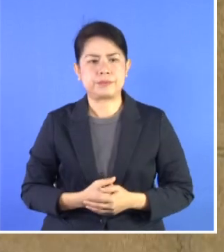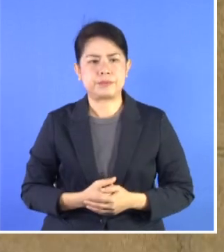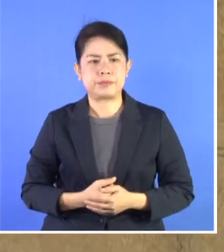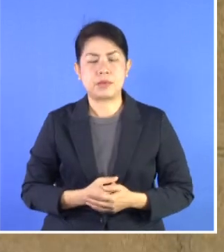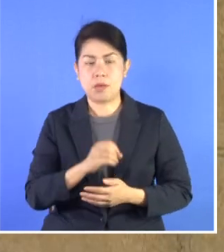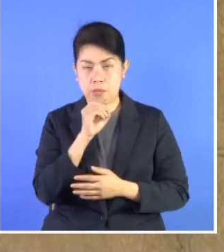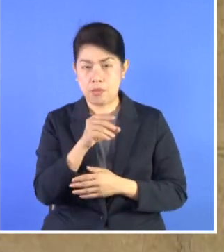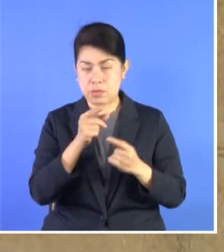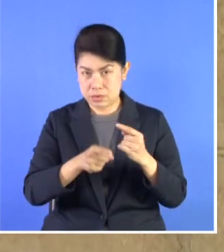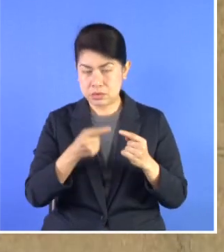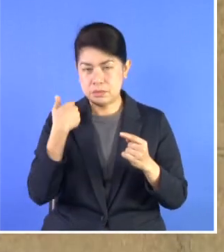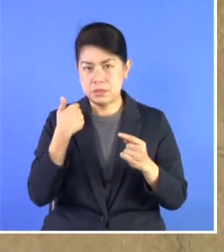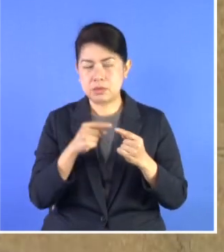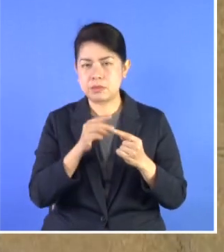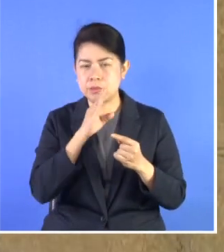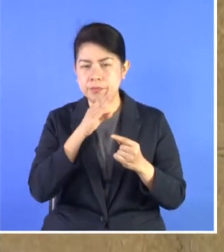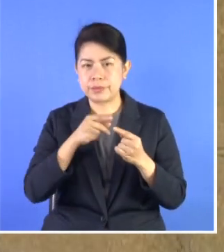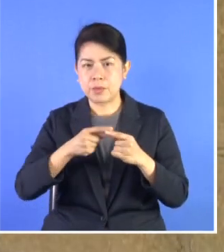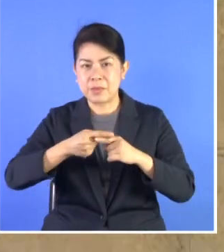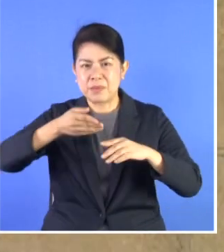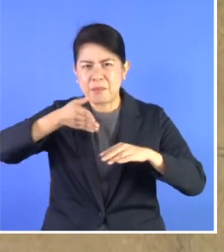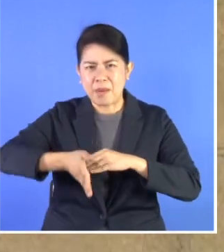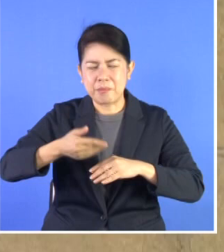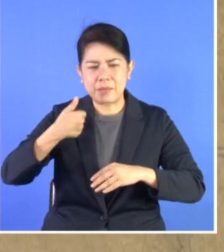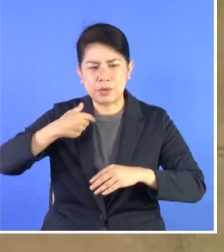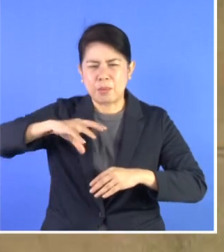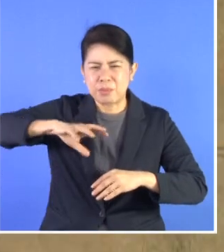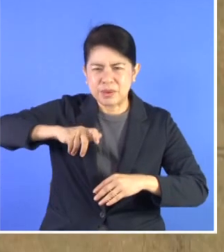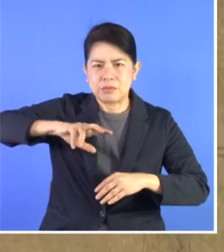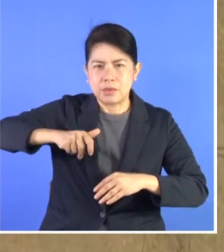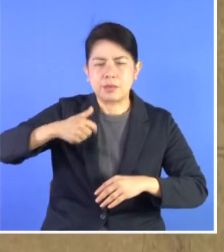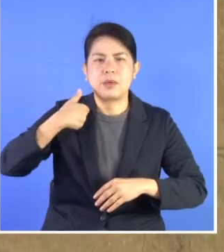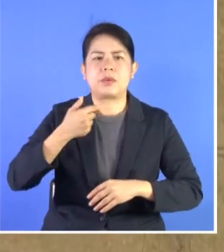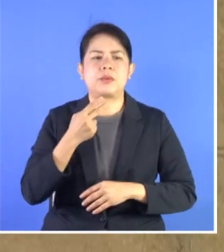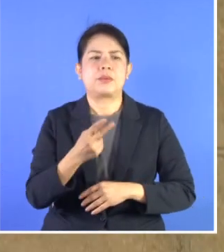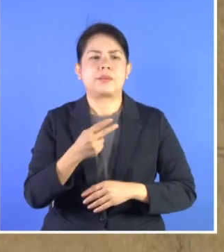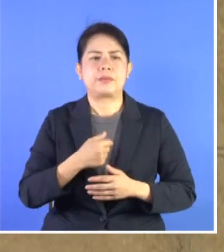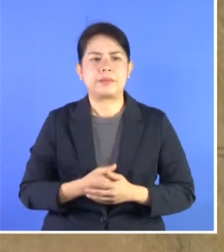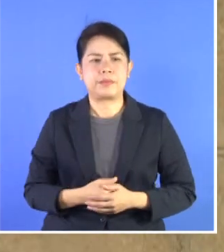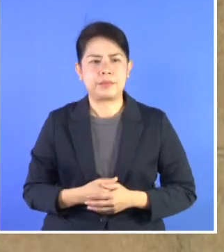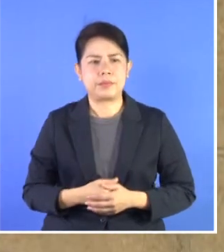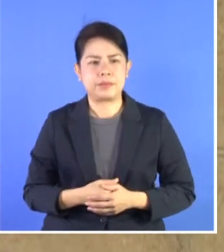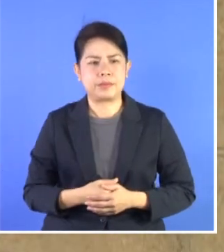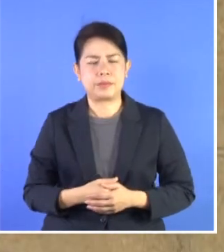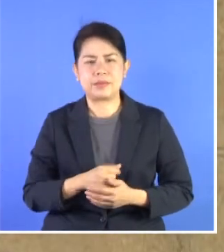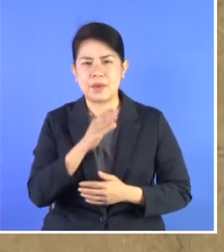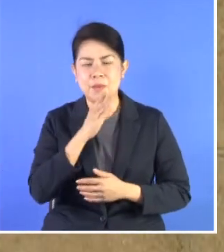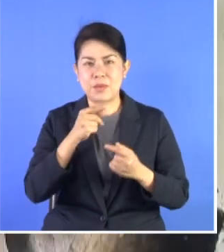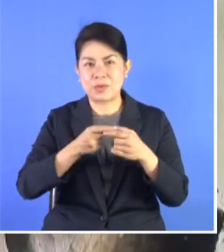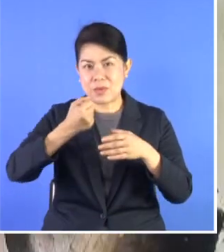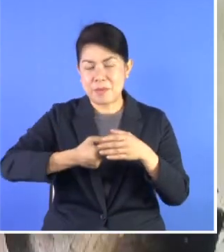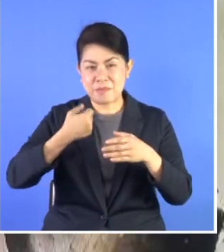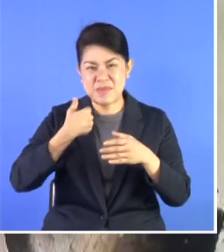อกว่าเวลาเอามีดไปเฉือนมาจะบีบยังไงสองต้องให้นักกล้ามมาบีบป่ะไม่รู้นะ โอ้ยถ้าเอาใส่ส้มตำนี่ซีกเดียวพอนะ